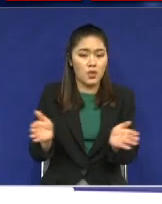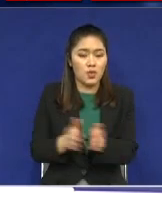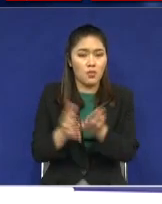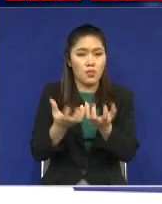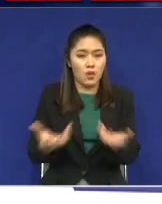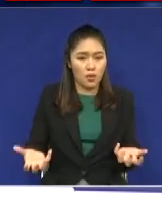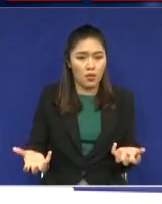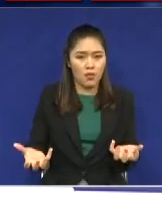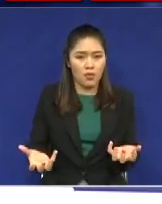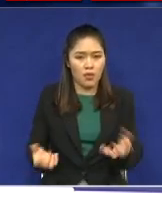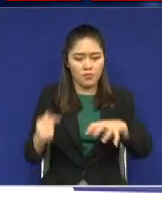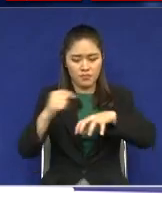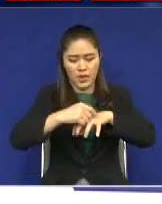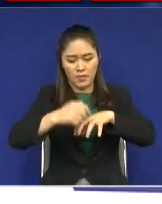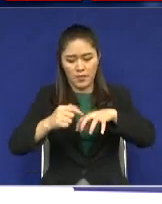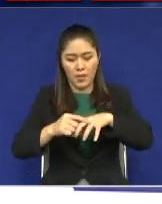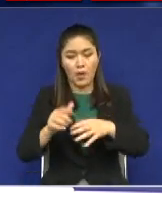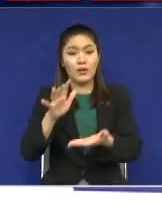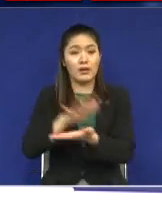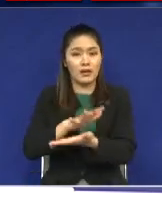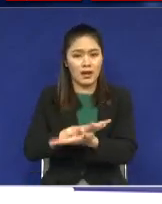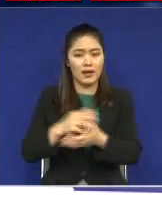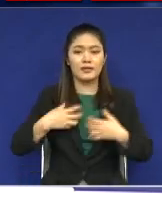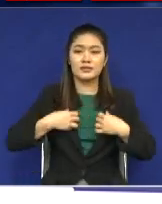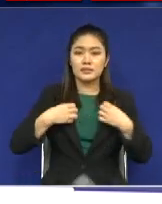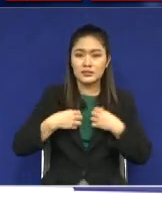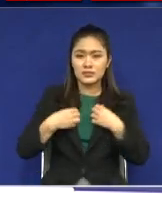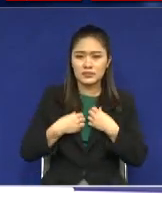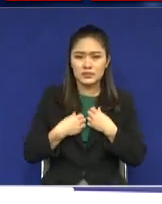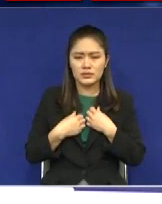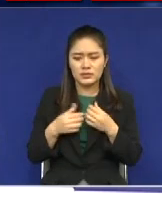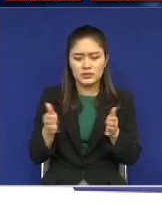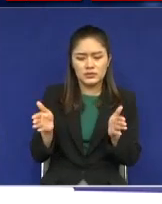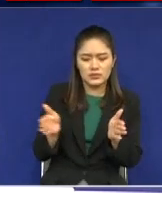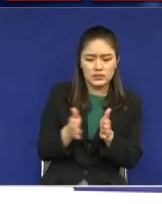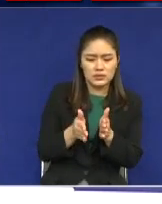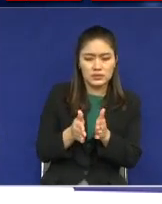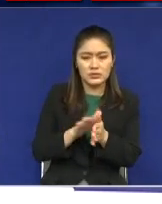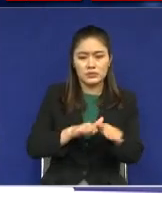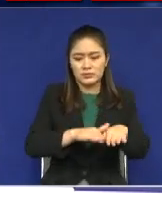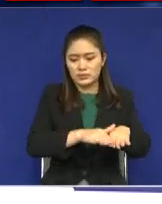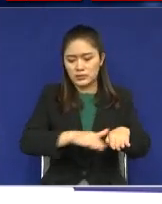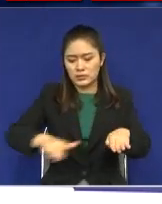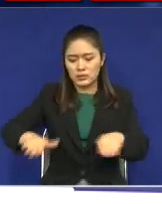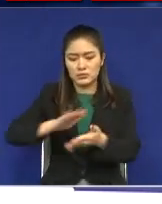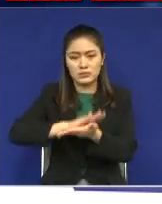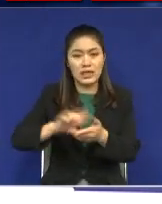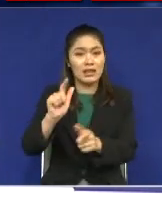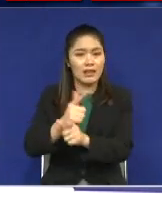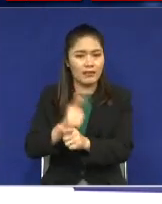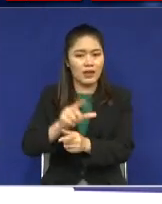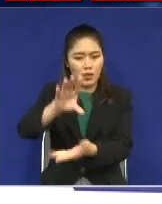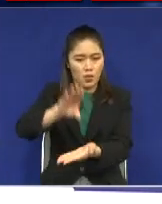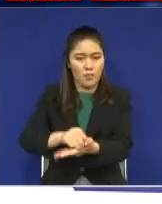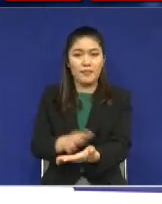ษณะเป็นรูพรุนอย่างเช่นกล่องกระดาษนะครับเสื้อผ้าเนี่ยได้สั้นกว่าพื้นผิวที่เป็นพื้นผิวเรียบอย่างเช่นสเตนเลสนะครับ